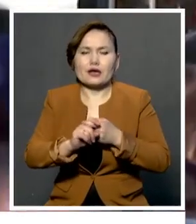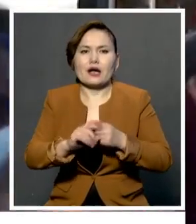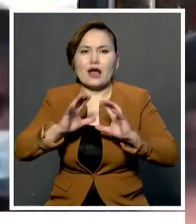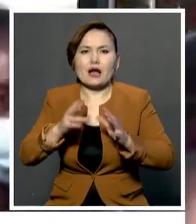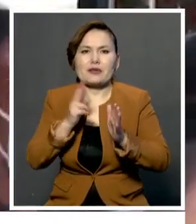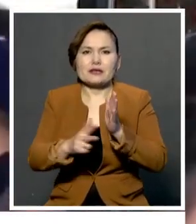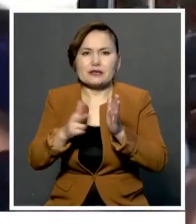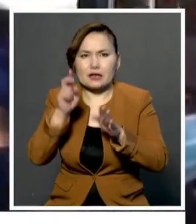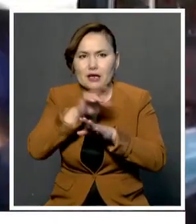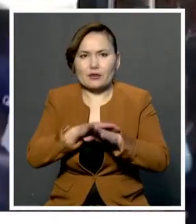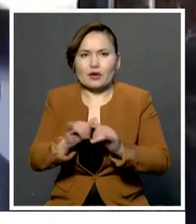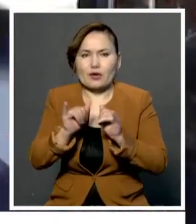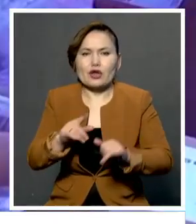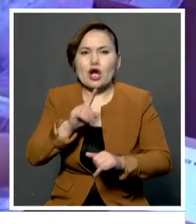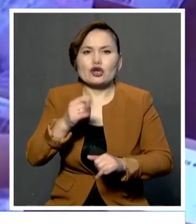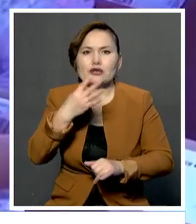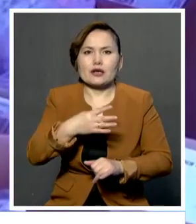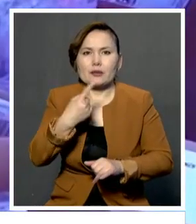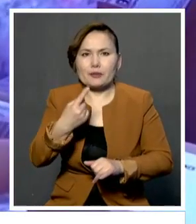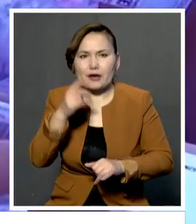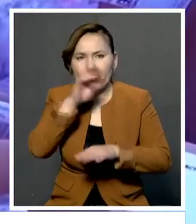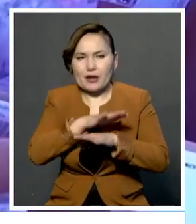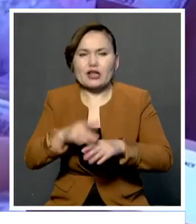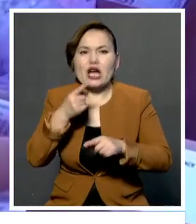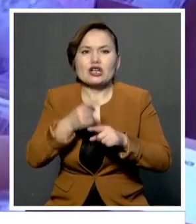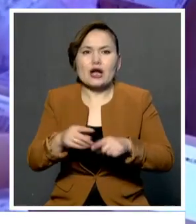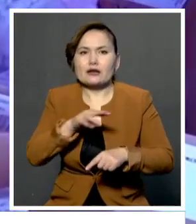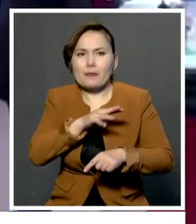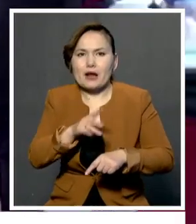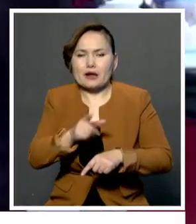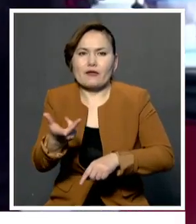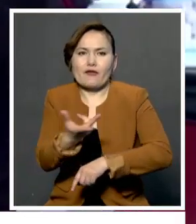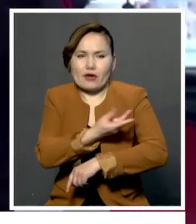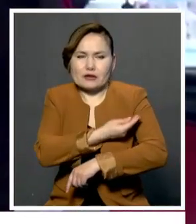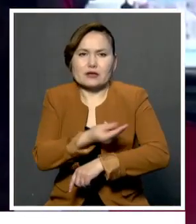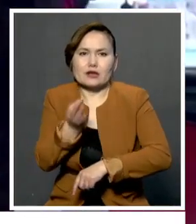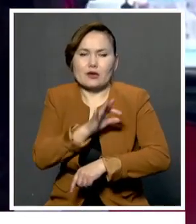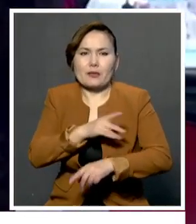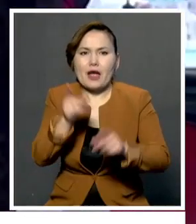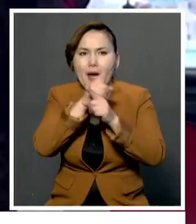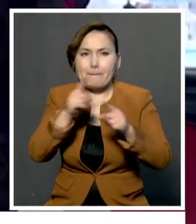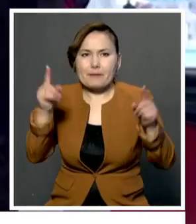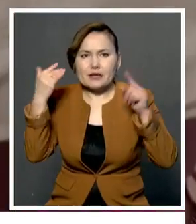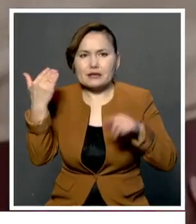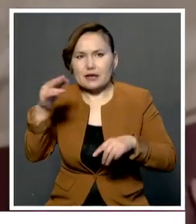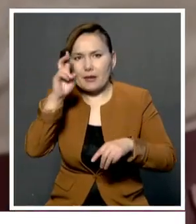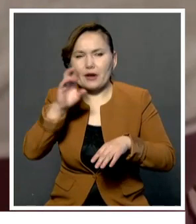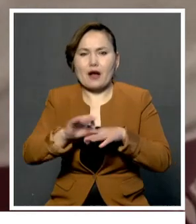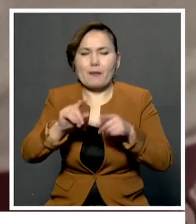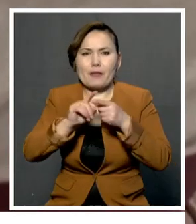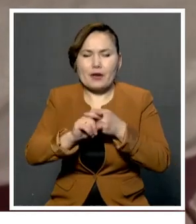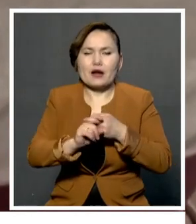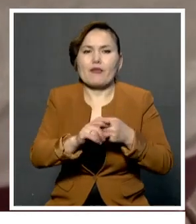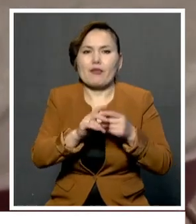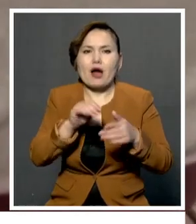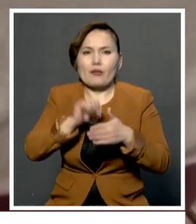елінде көбейіп келе жатса, 141 мемлекетте жарты миллиардтай адамға вакцина салынған. Мексика болса, коронавирус құрбандарының санын қайта қарап,